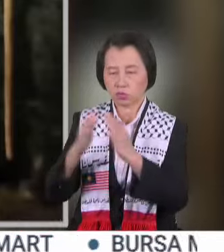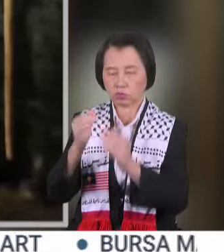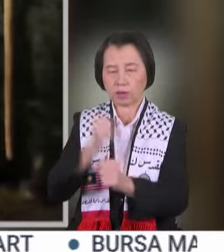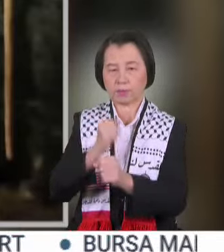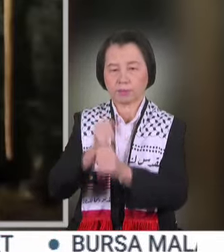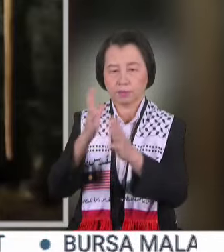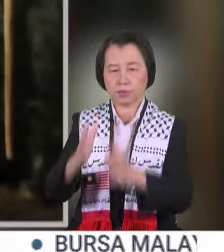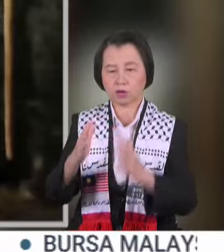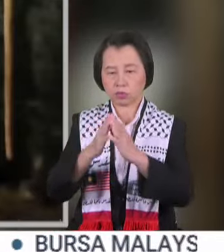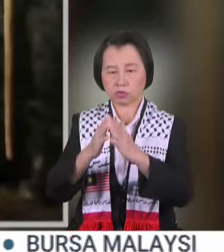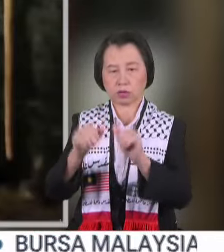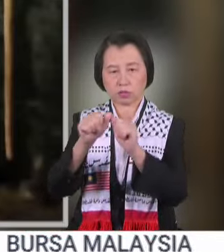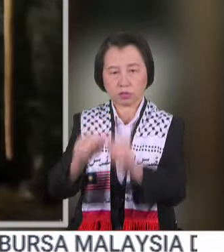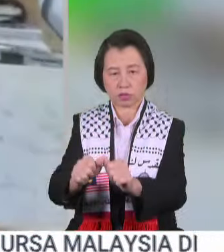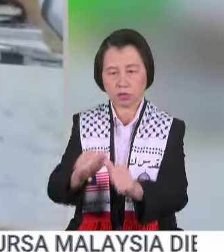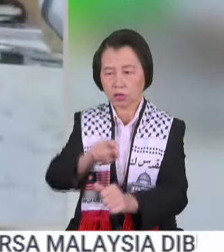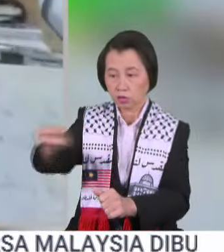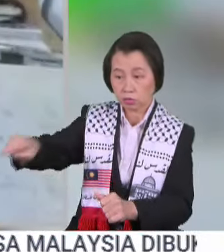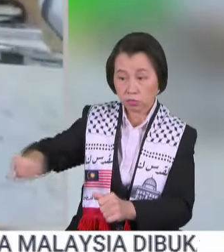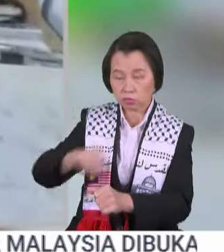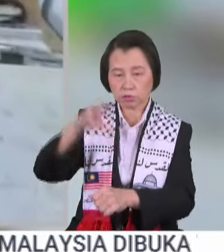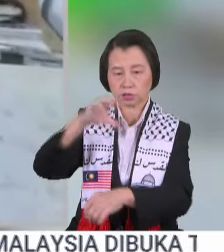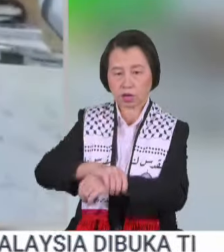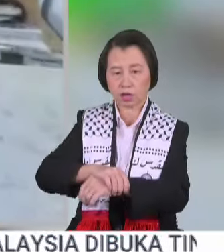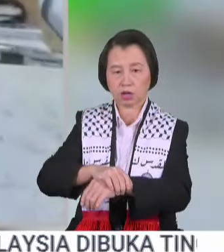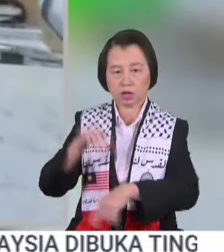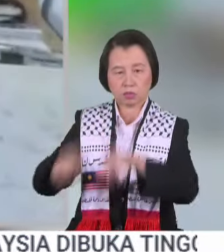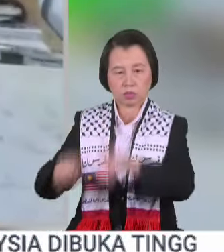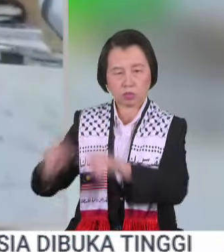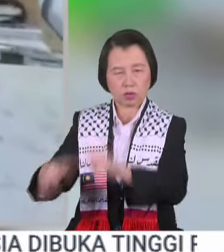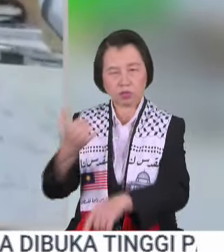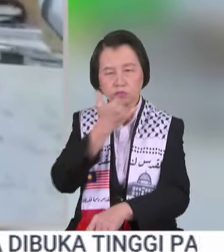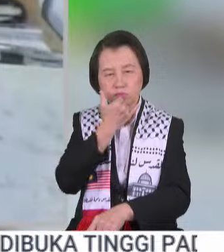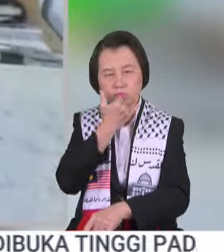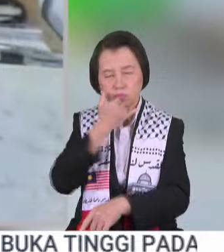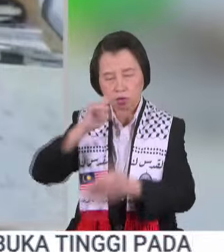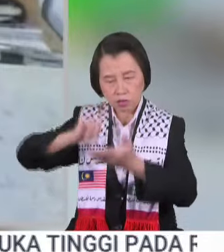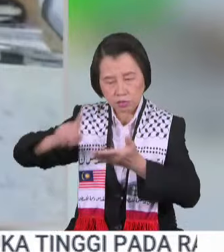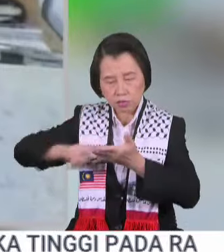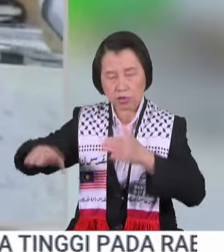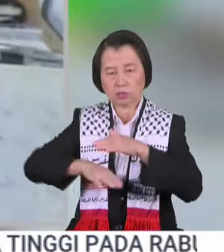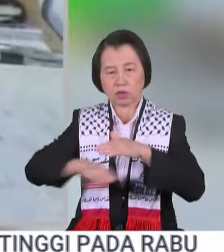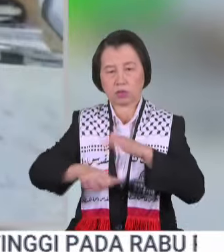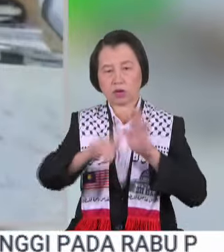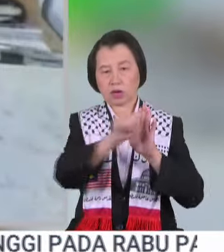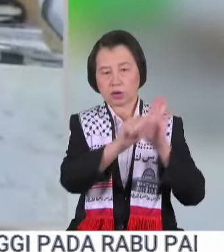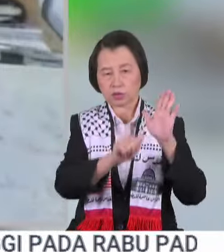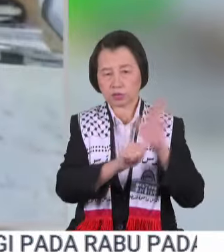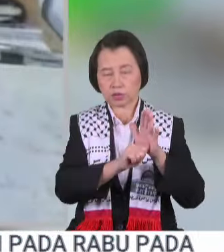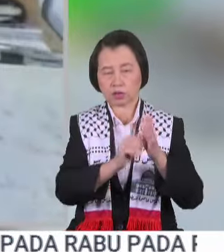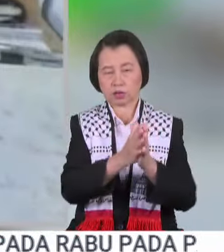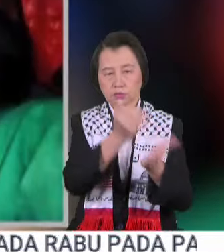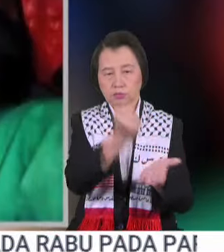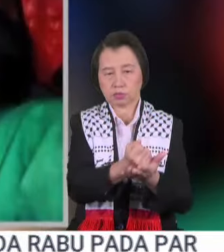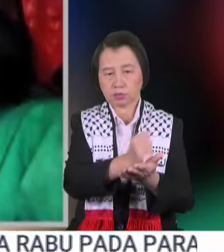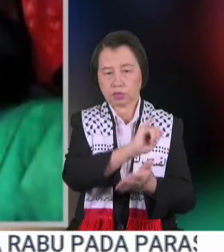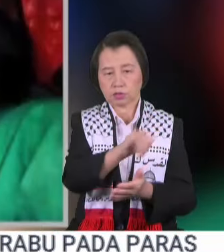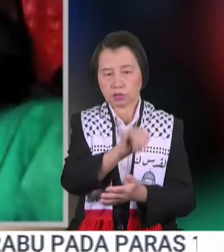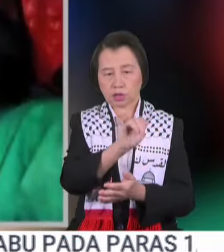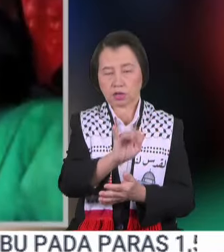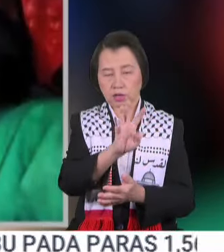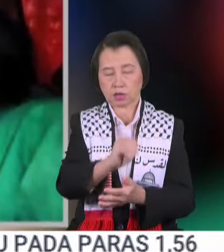pekerja dan rumah kediaman. Kesemua yang ditahan telah melakukan pelbagai kesalahan dan disiasat di bawah Akta Imigresen